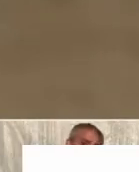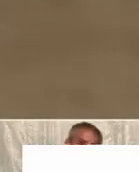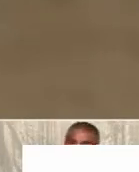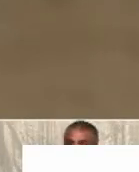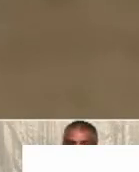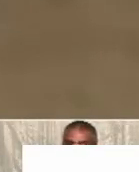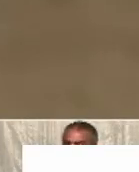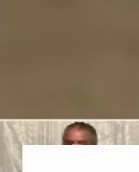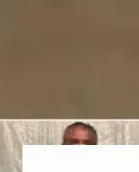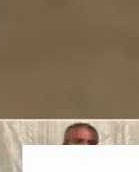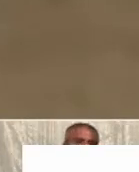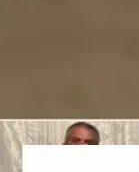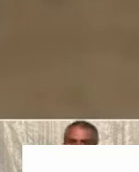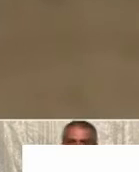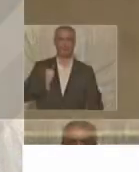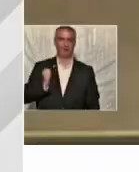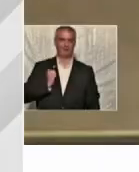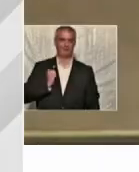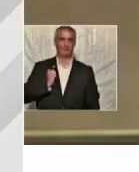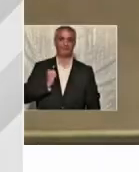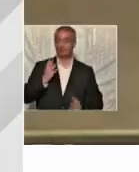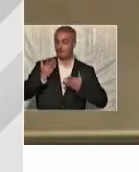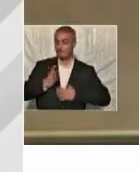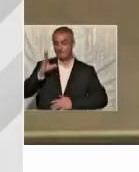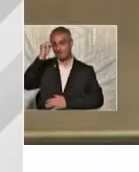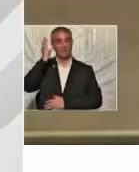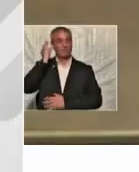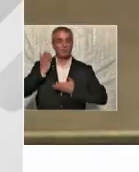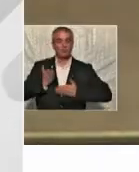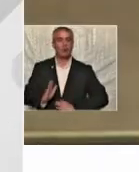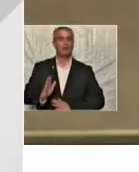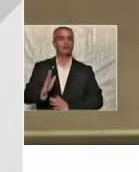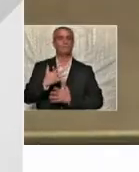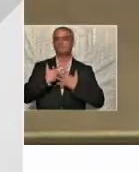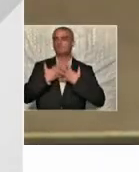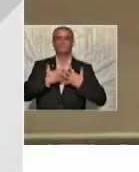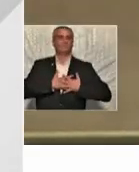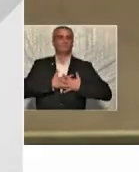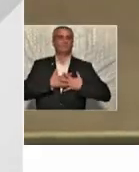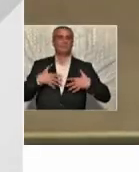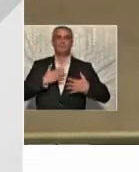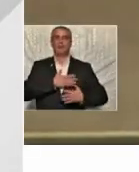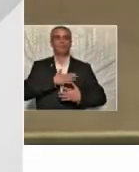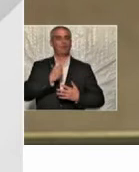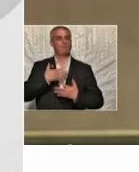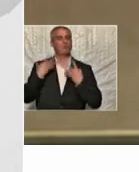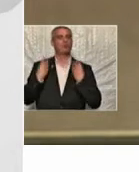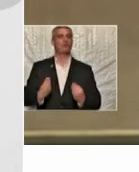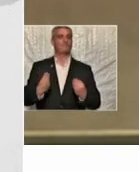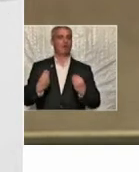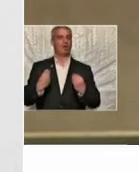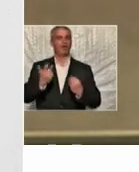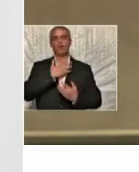מתפקדת. אנשים אינם מקריבים את עצמם ועולים לעקדה בשם איזשהו ציווי אלוהי או ציווי מדינתי